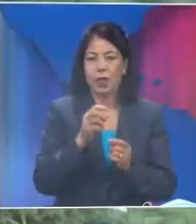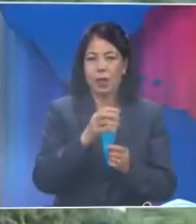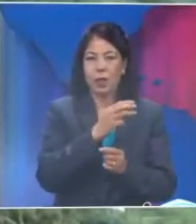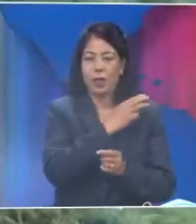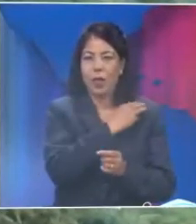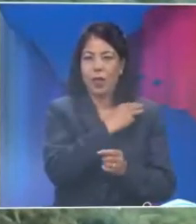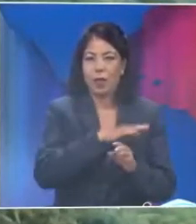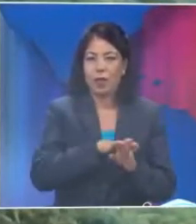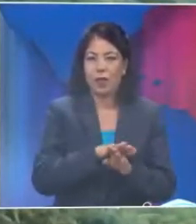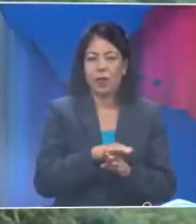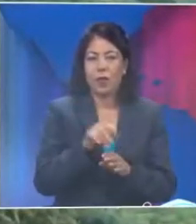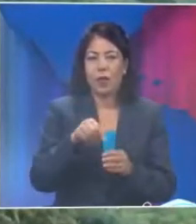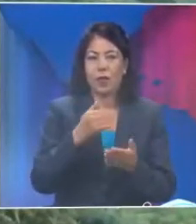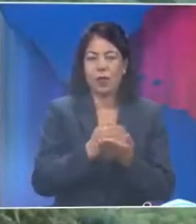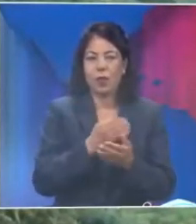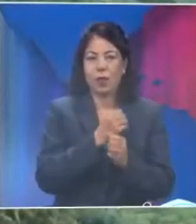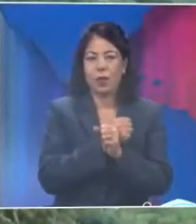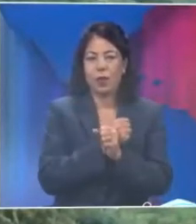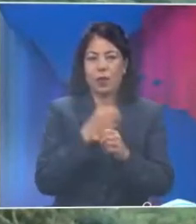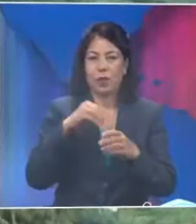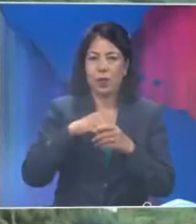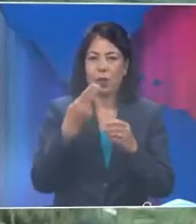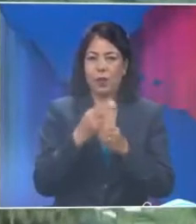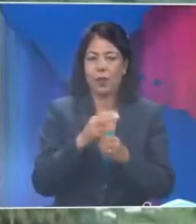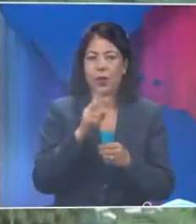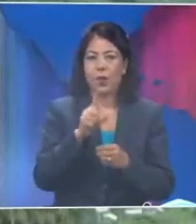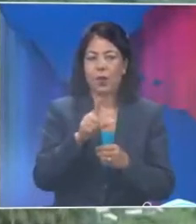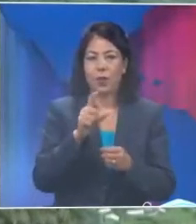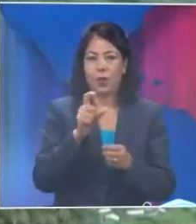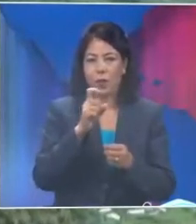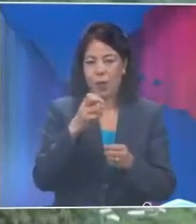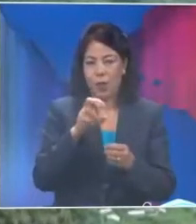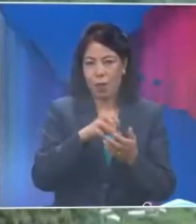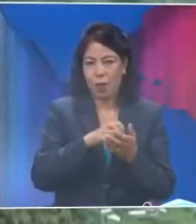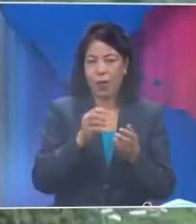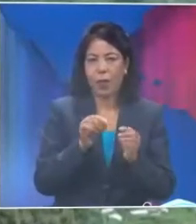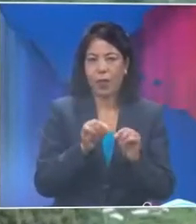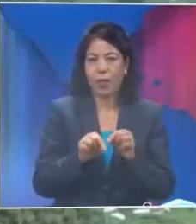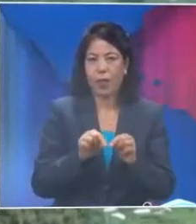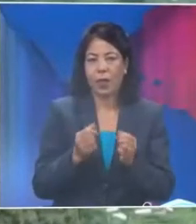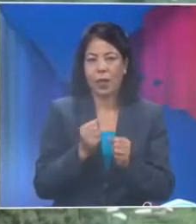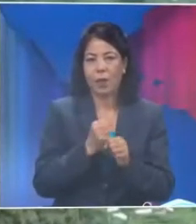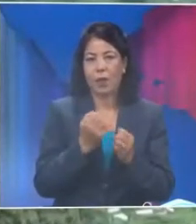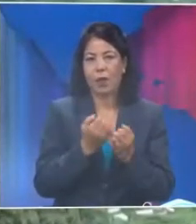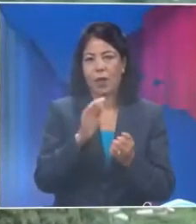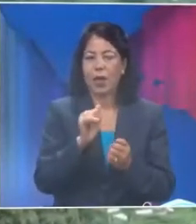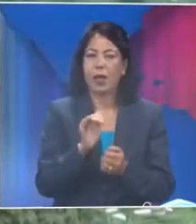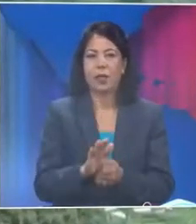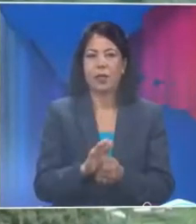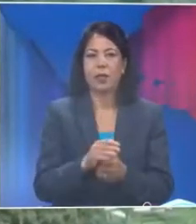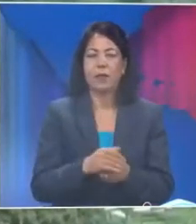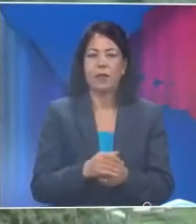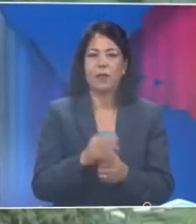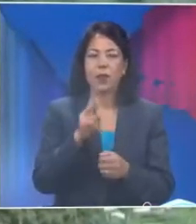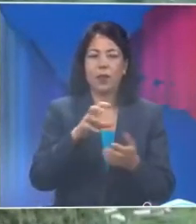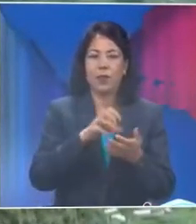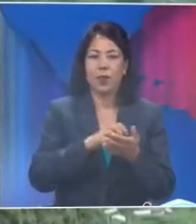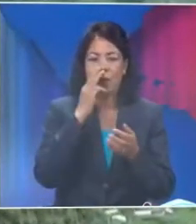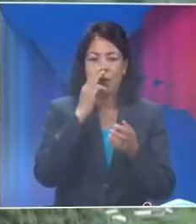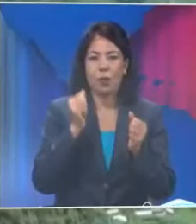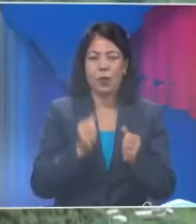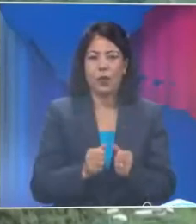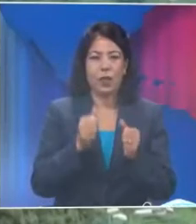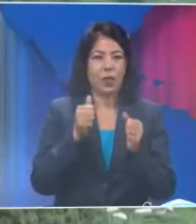स्थानीय बासिन्दाहरू अझै पनि जोखिम मोलेर बोसिम्पा र बुमामा गएर खेतीपाती गर्दै आएका छन्। सो बस्तीमा